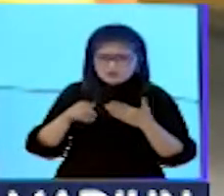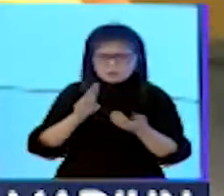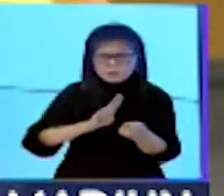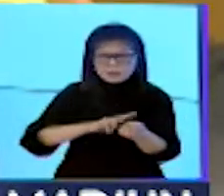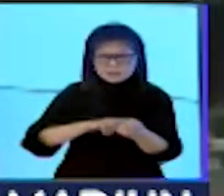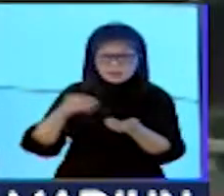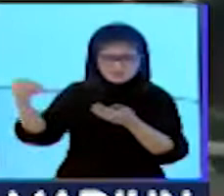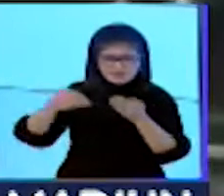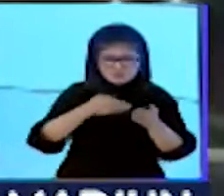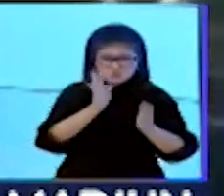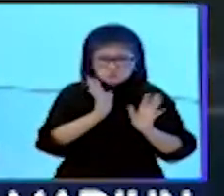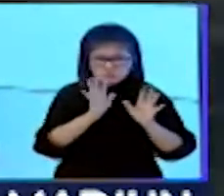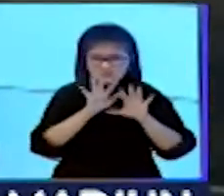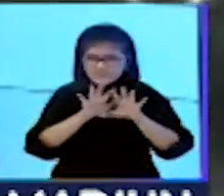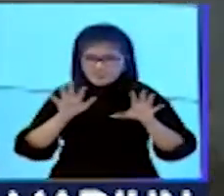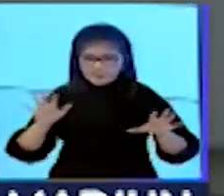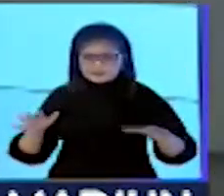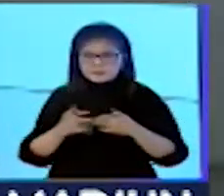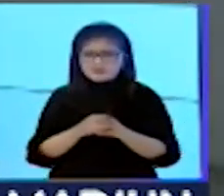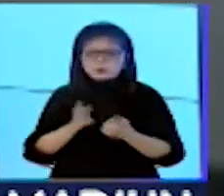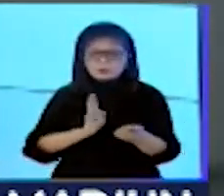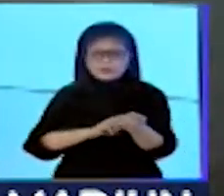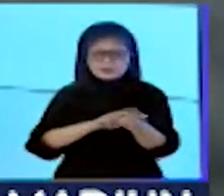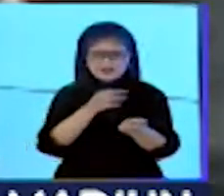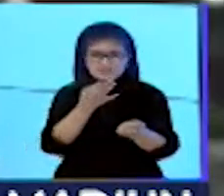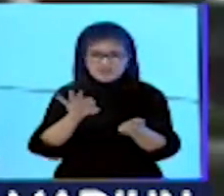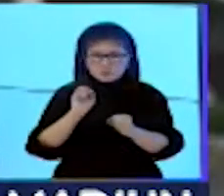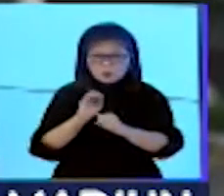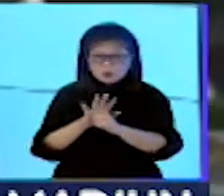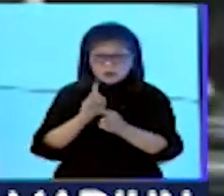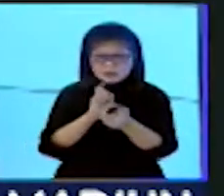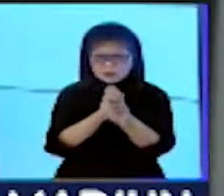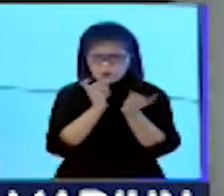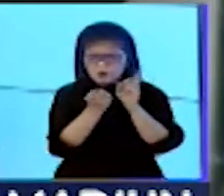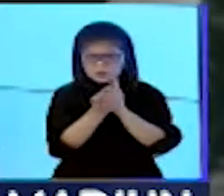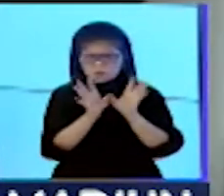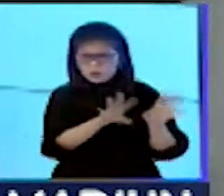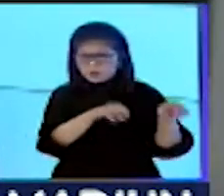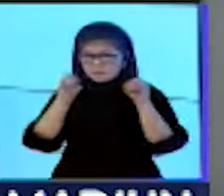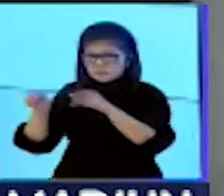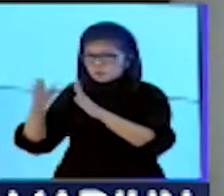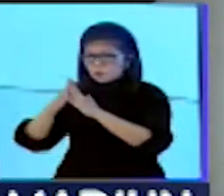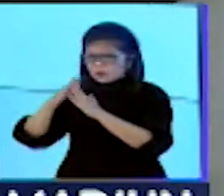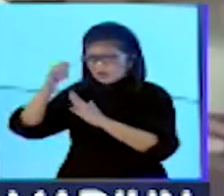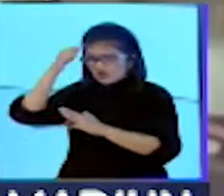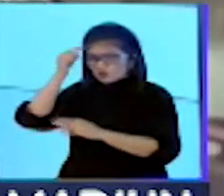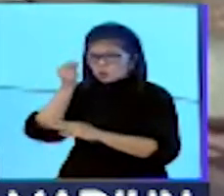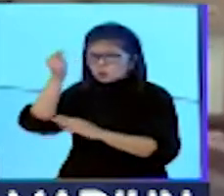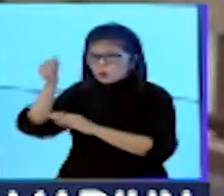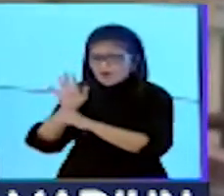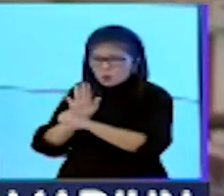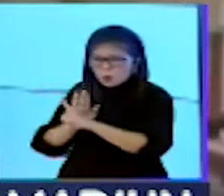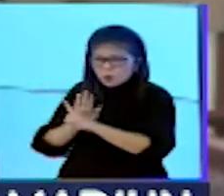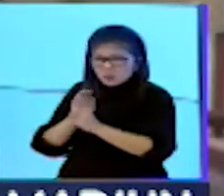ada. Sedangkan pasien baru COVID-19 asal Sidoarjo akan dialihkan ke sejumlah rumah sakit rujukan COVID-19 di